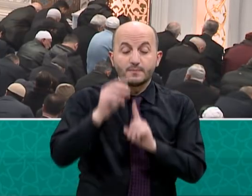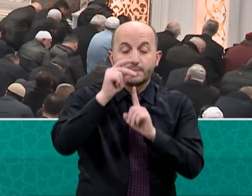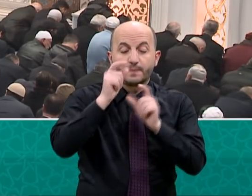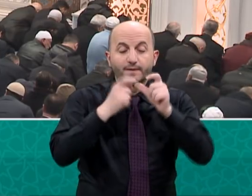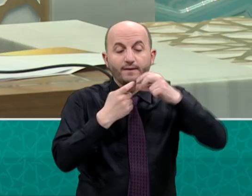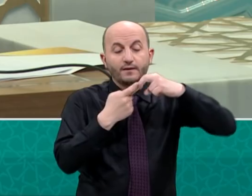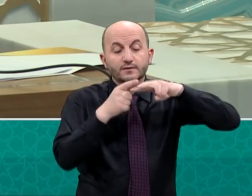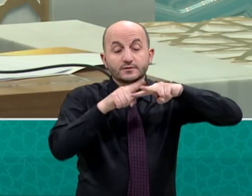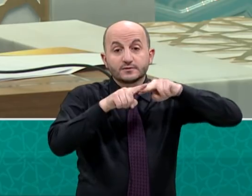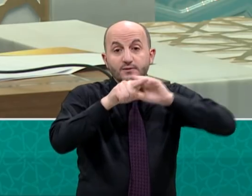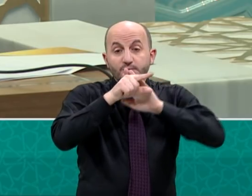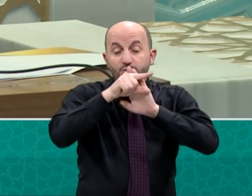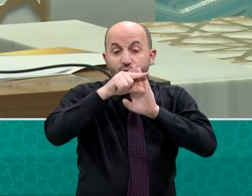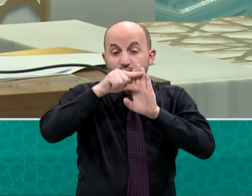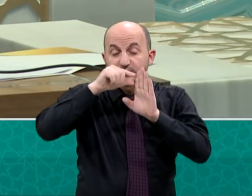suresinde,